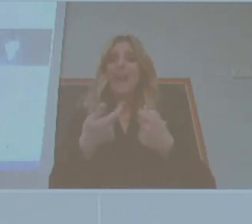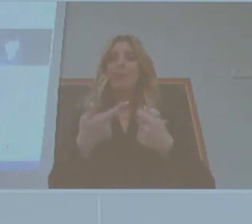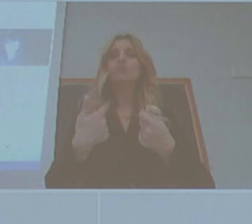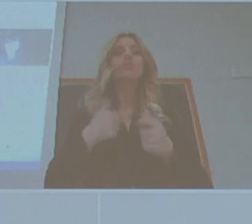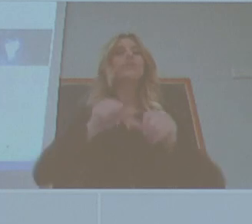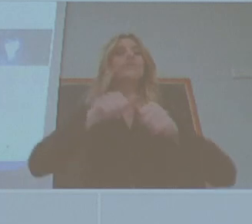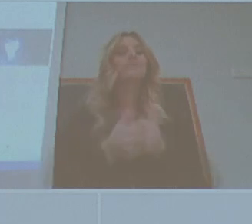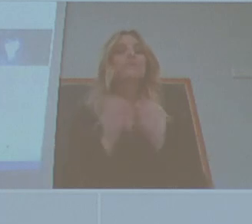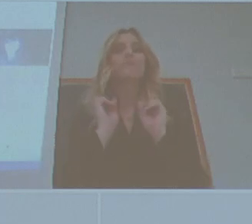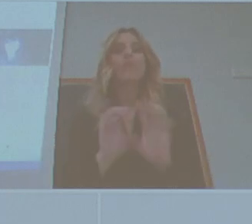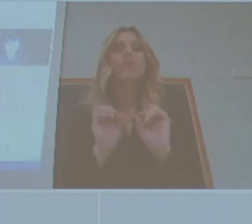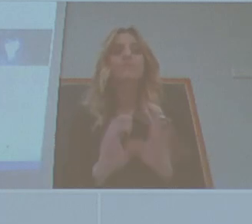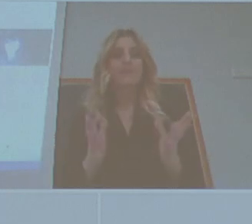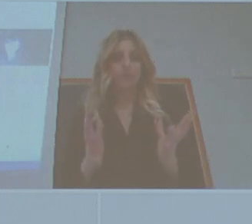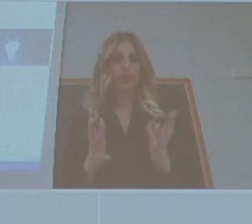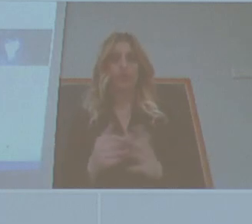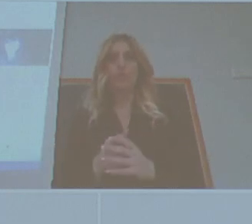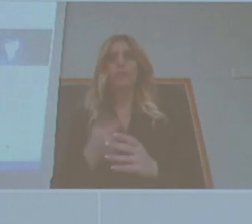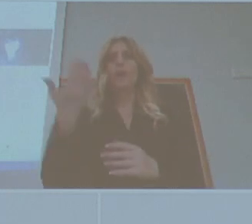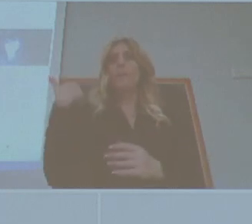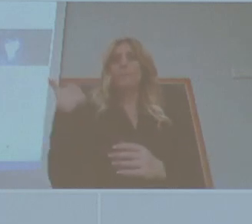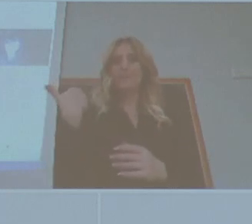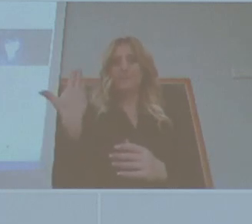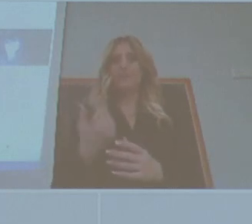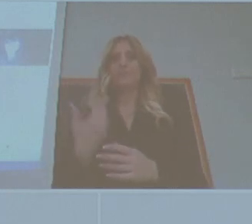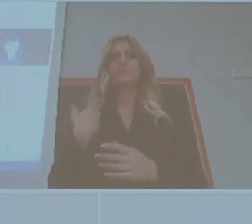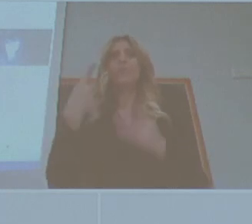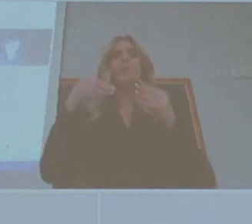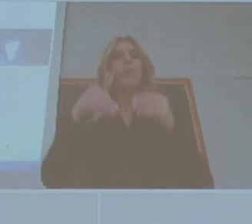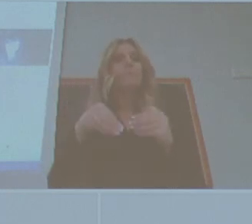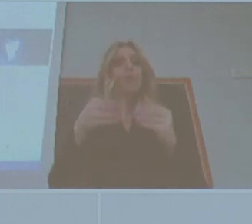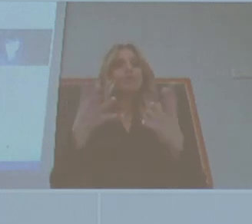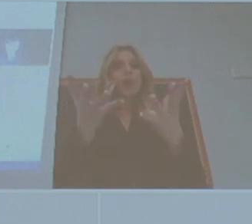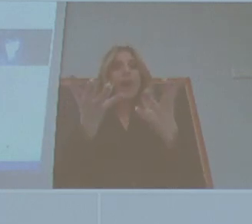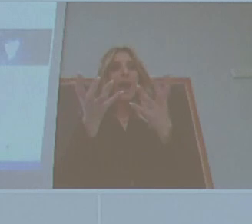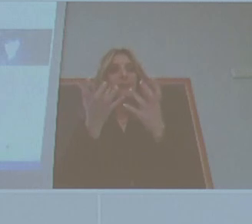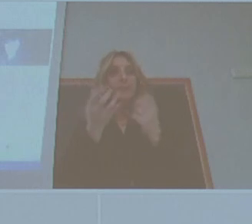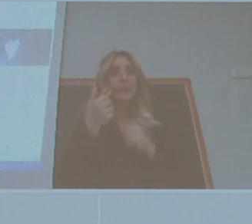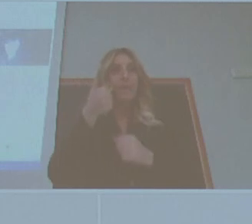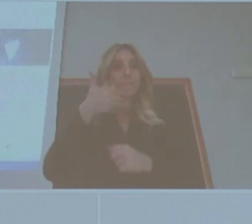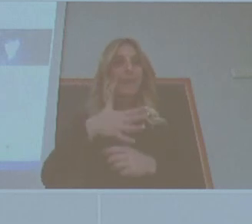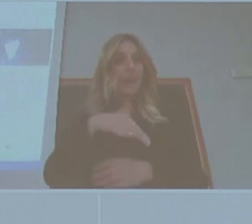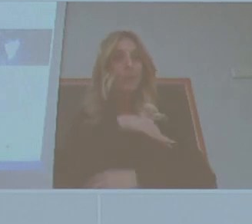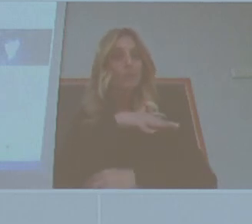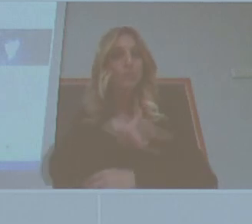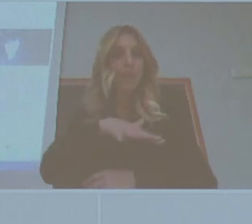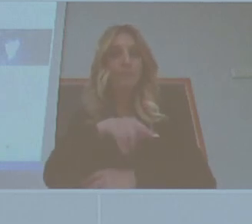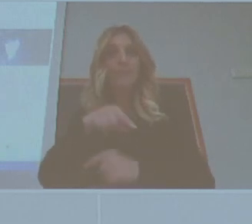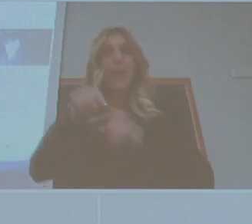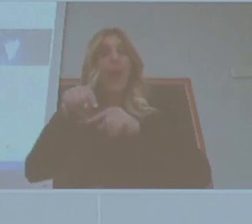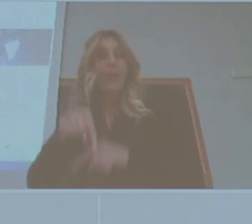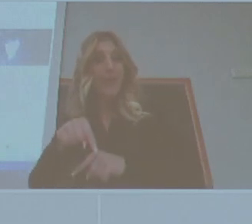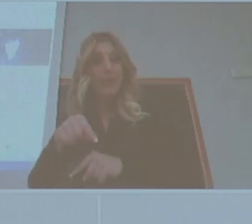frammentato. Prima un corso attirava mille studenti, adesso per attirare 1000 studenti occorrono 1000